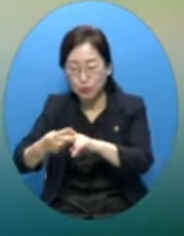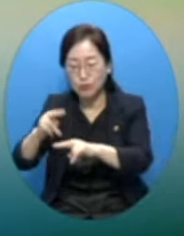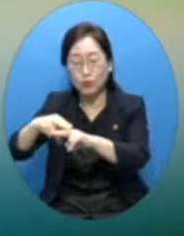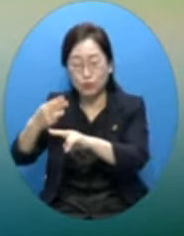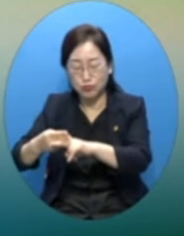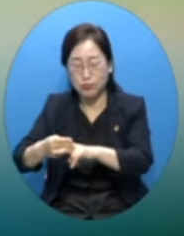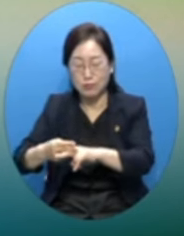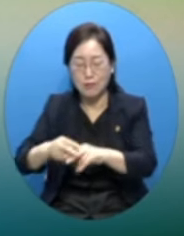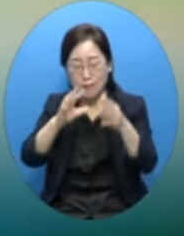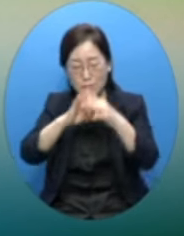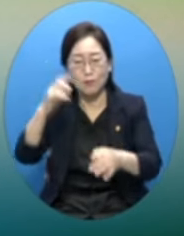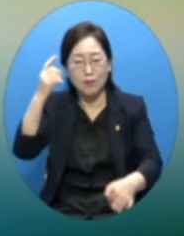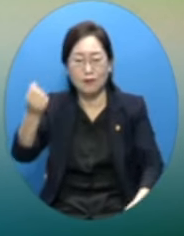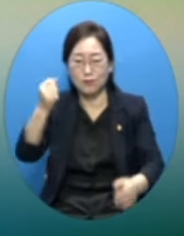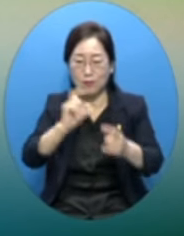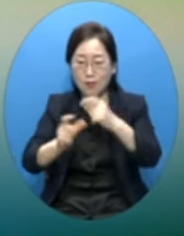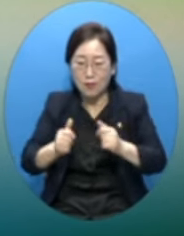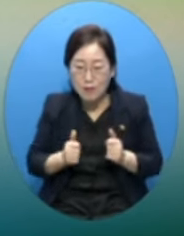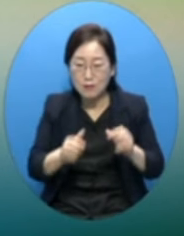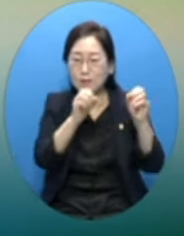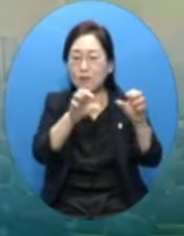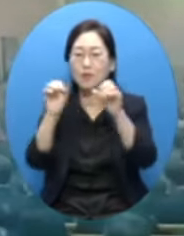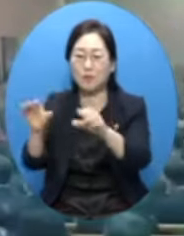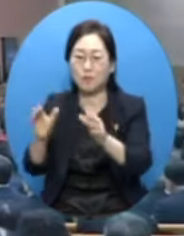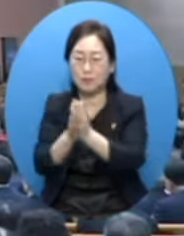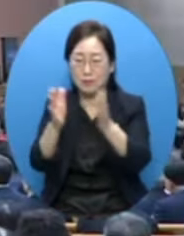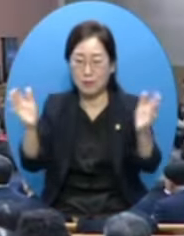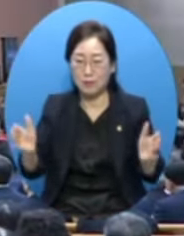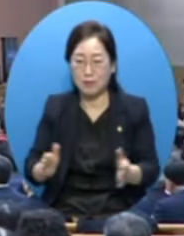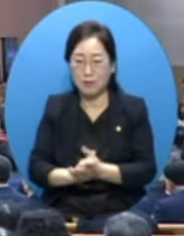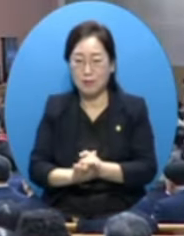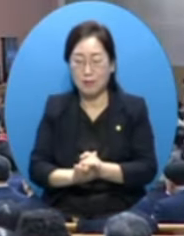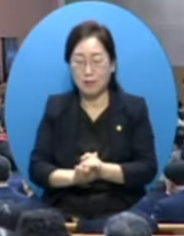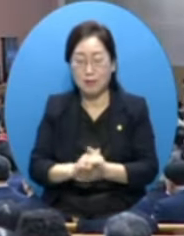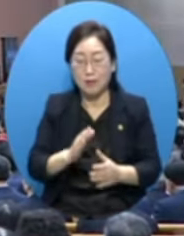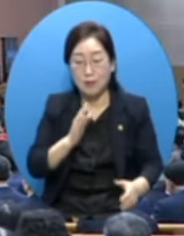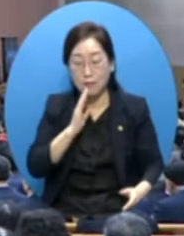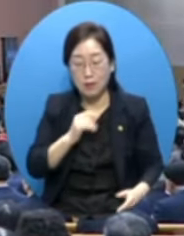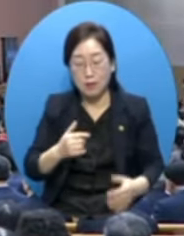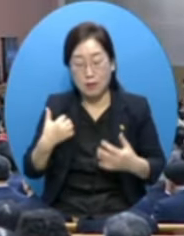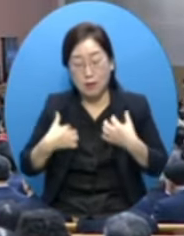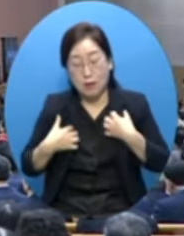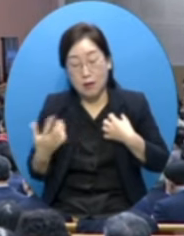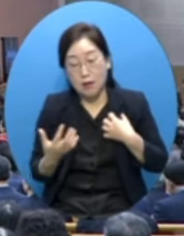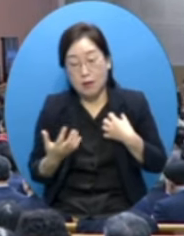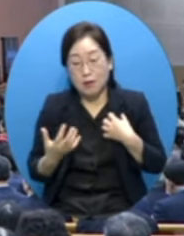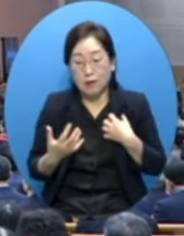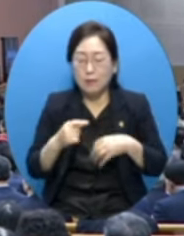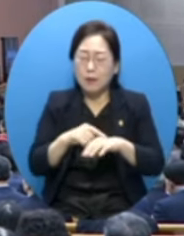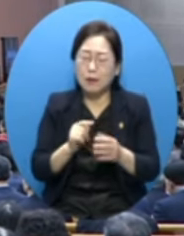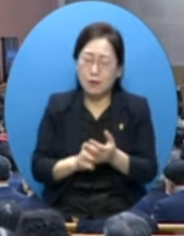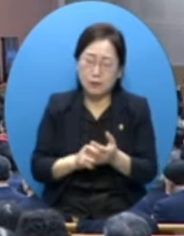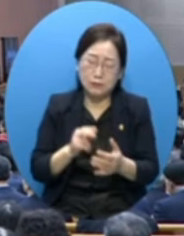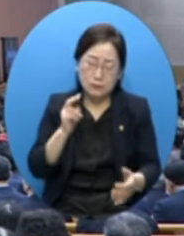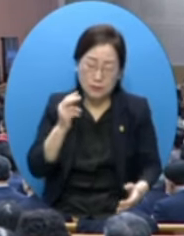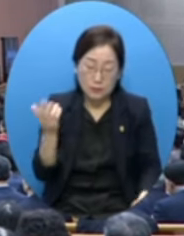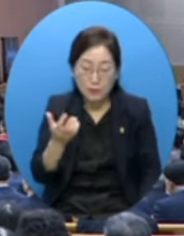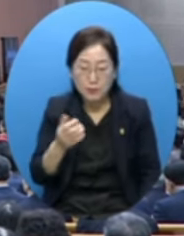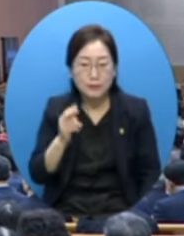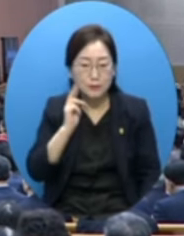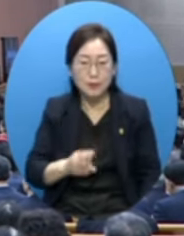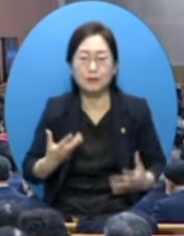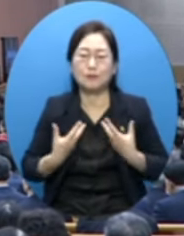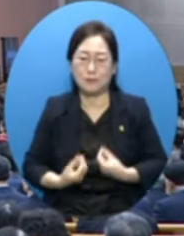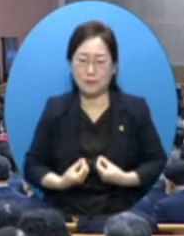그는 더 열심히 복음을 전하기 시작했습니다. 생전 겪어보지 못한 통증에 온 마음이 무너졌습니다. 그는